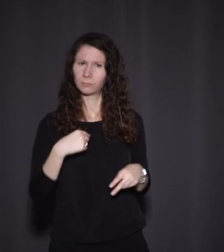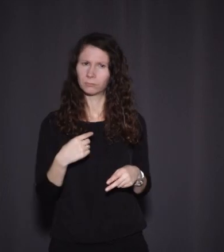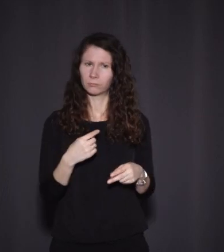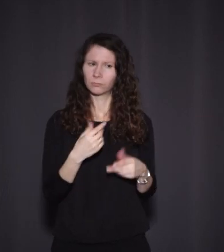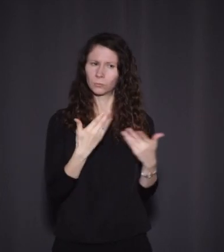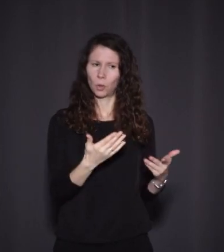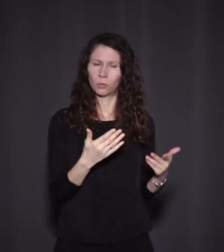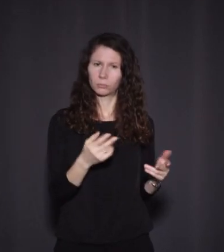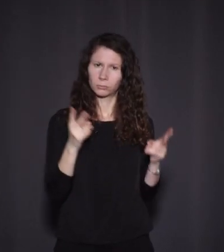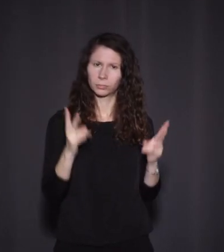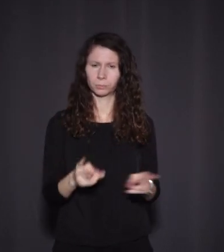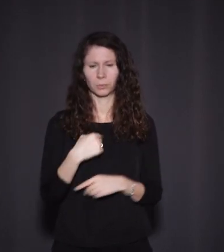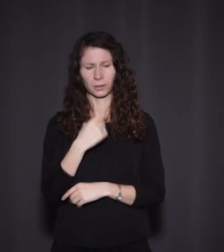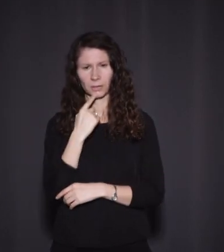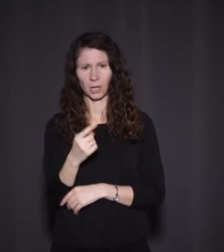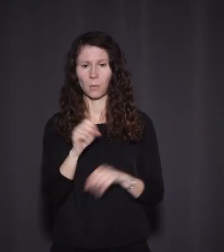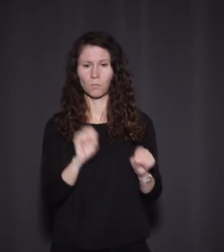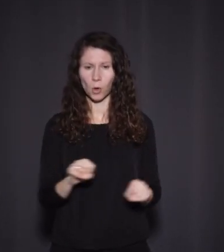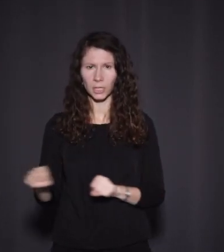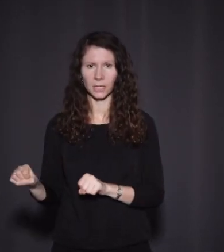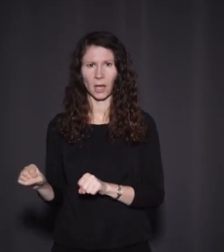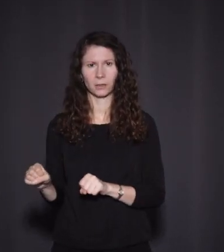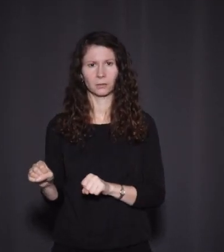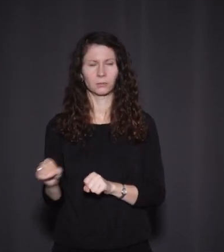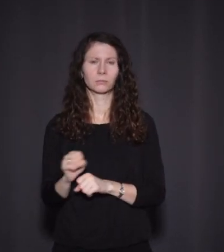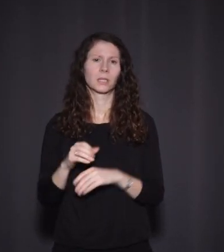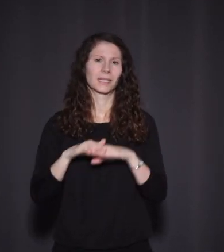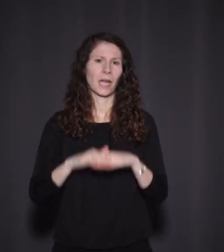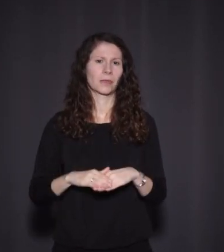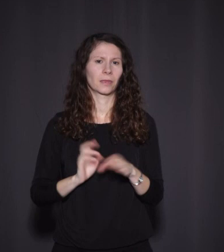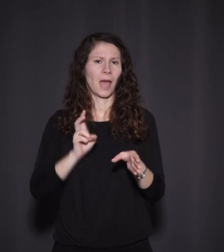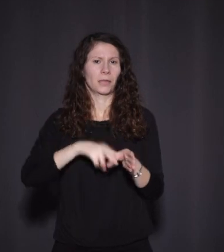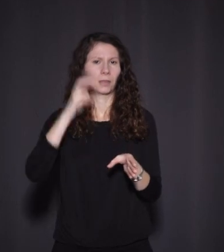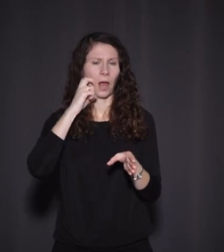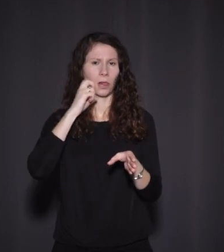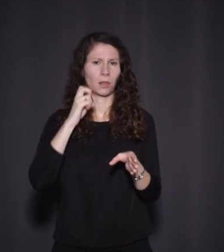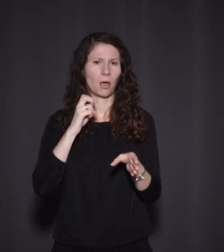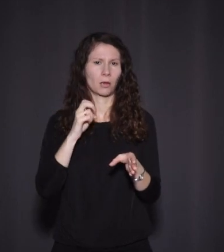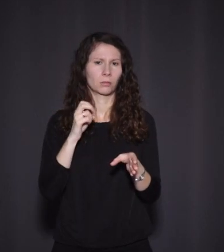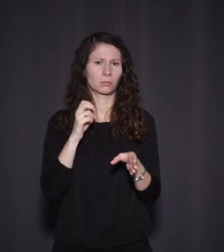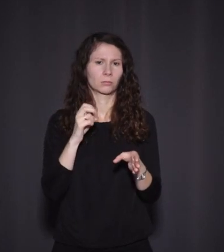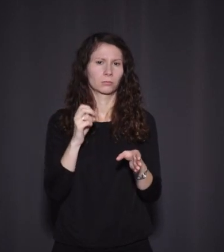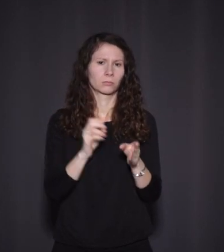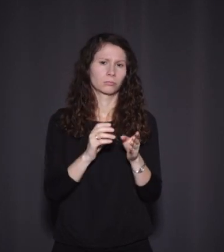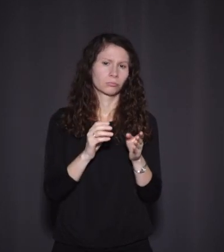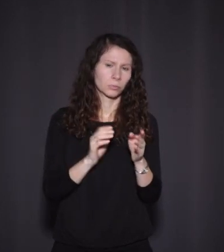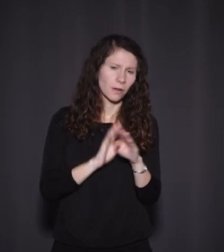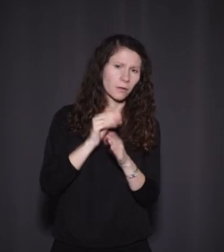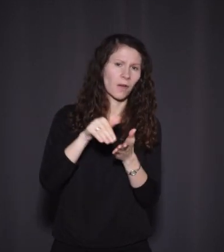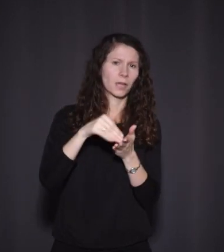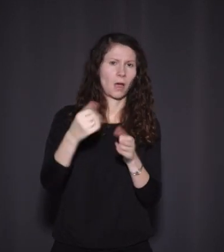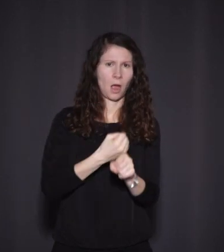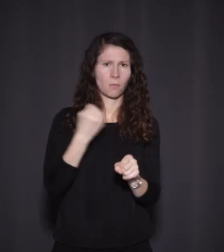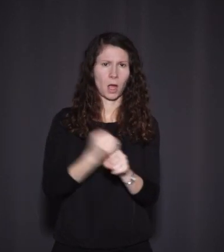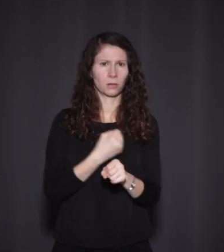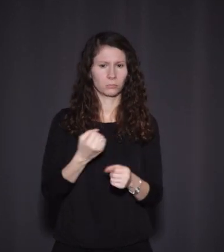wir die Möglichkeiten auch über ein Renteneintrittsalter hinaus in Beschäftigung zu sein, ausdrücklich, die